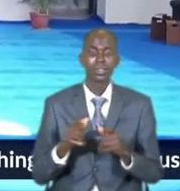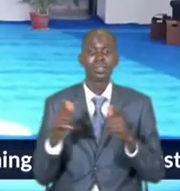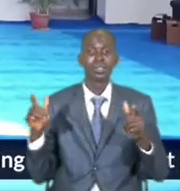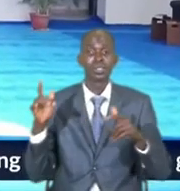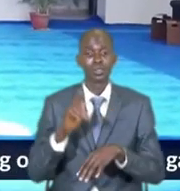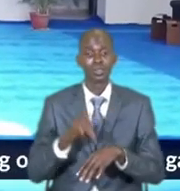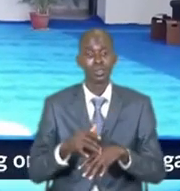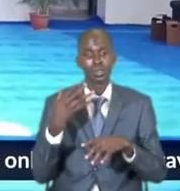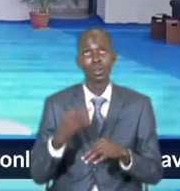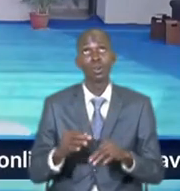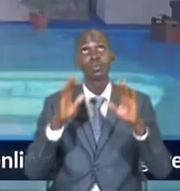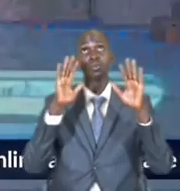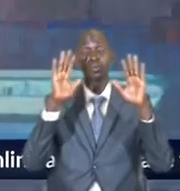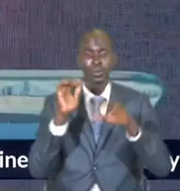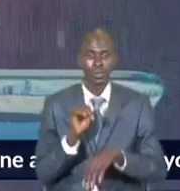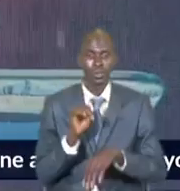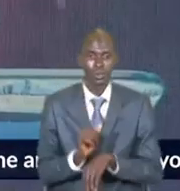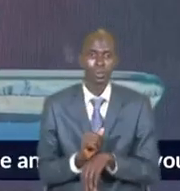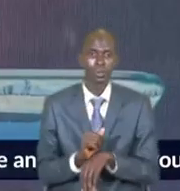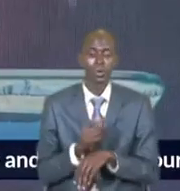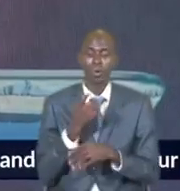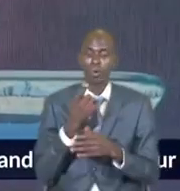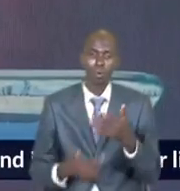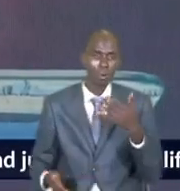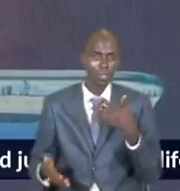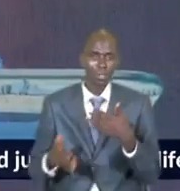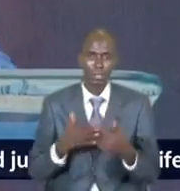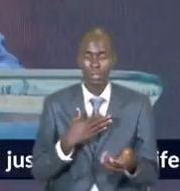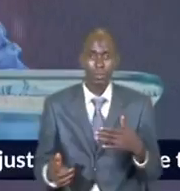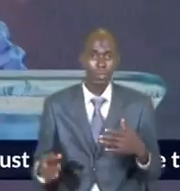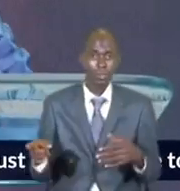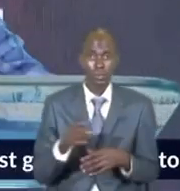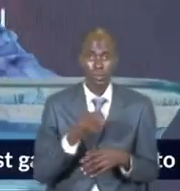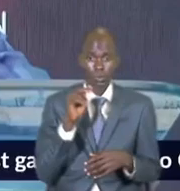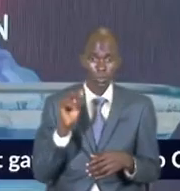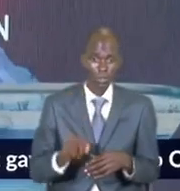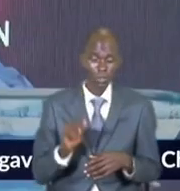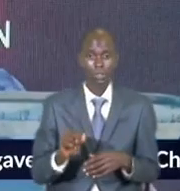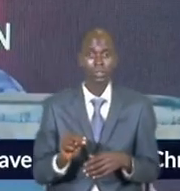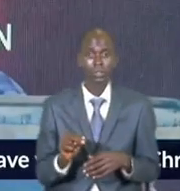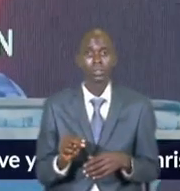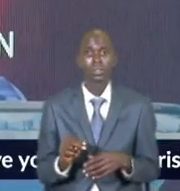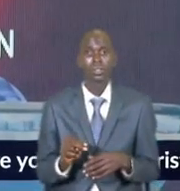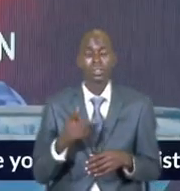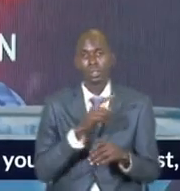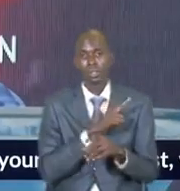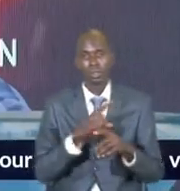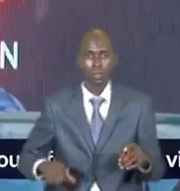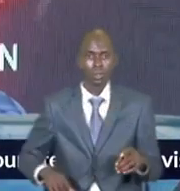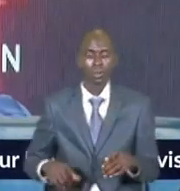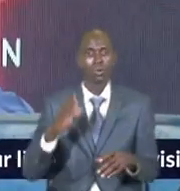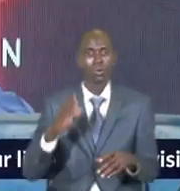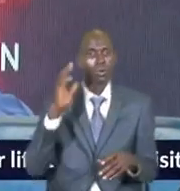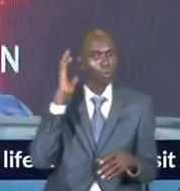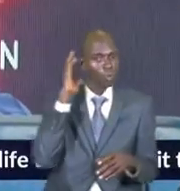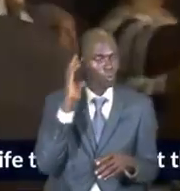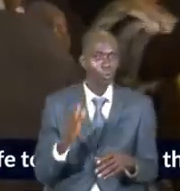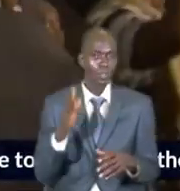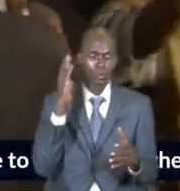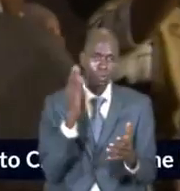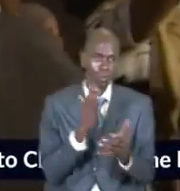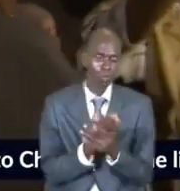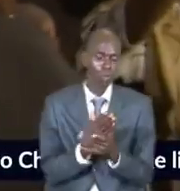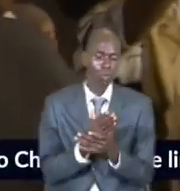mgbochi nke ọla ebube, ihe ọbụla bụ ihe ị chọrọ na ndụ gị, onye nwe anyị ga-akwụsị ihe ọjọọ ahụ bụ